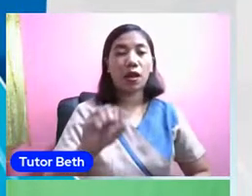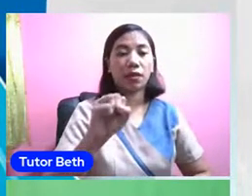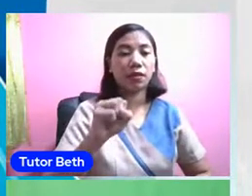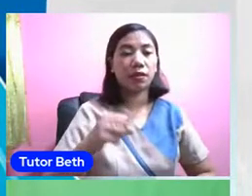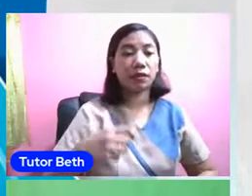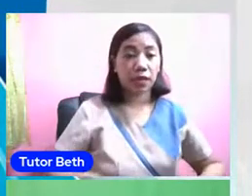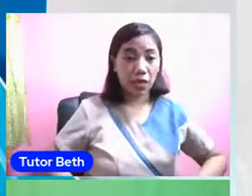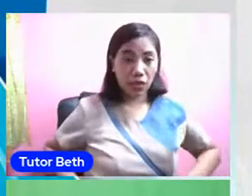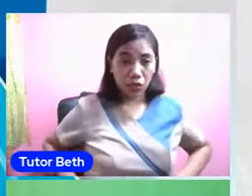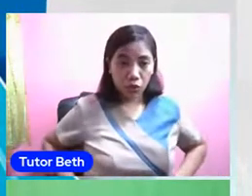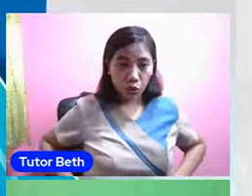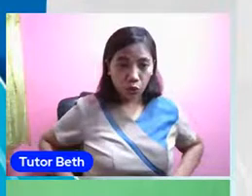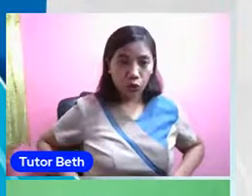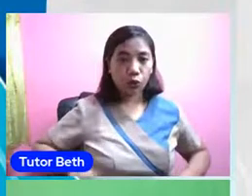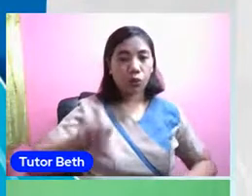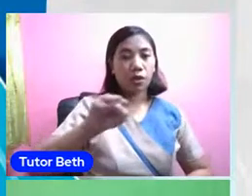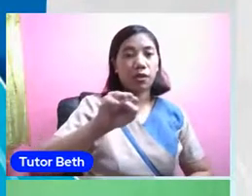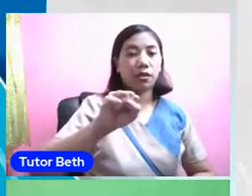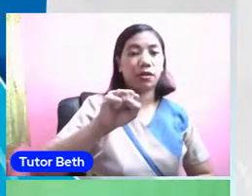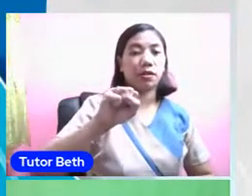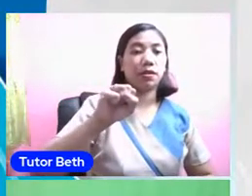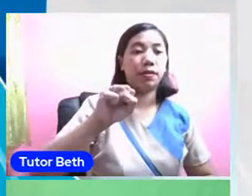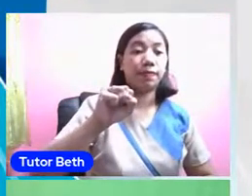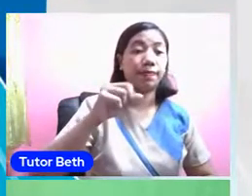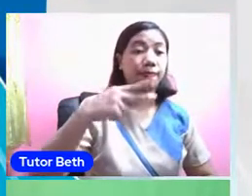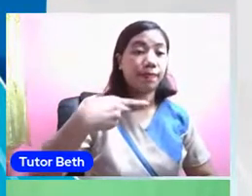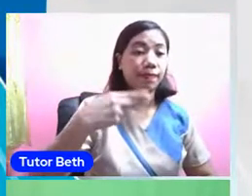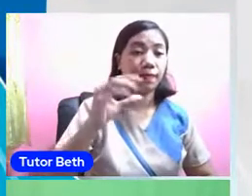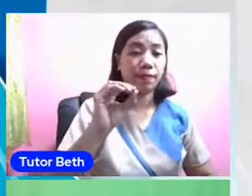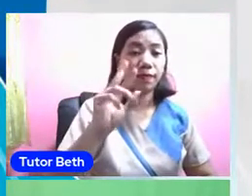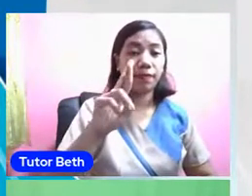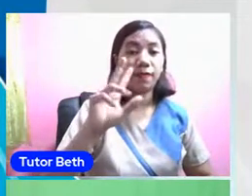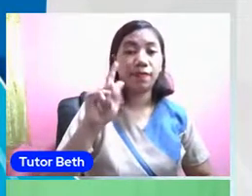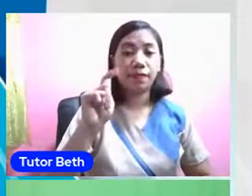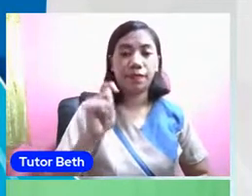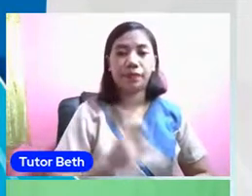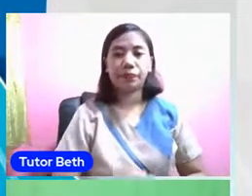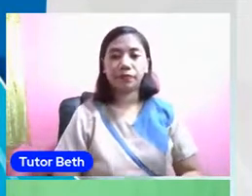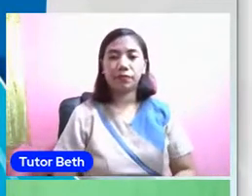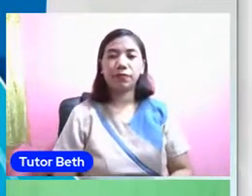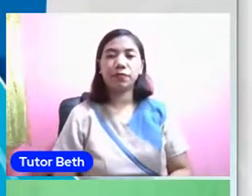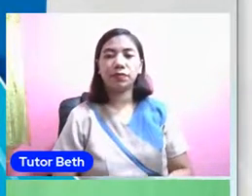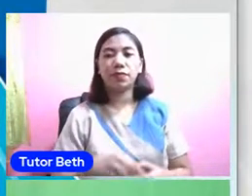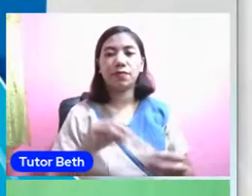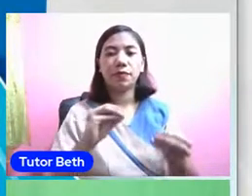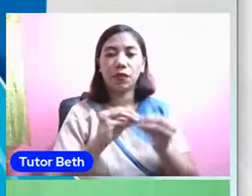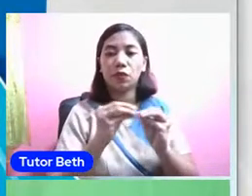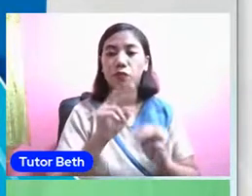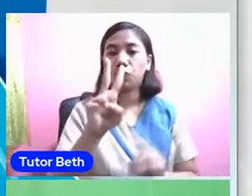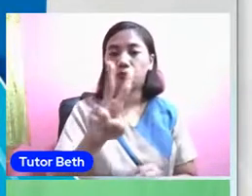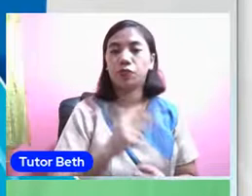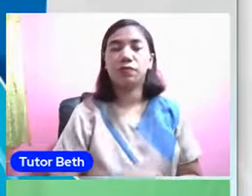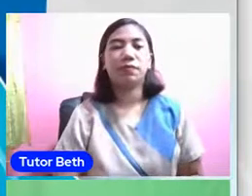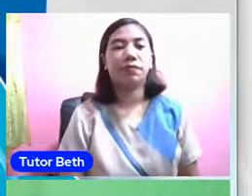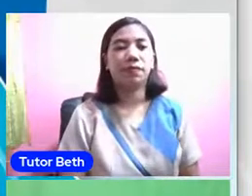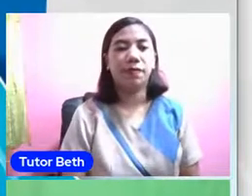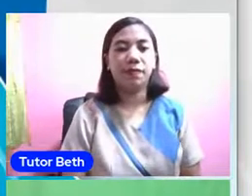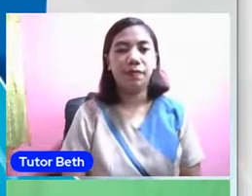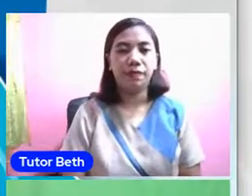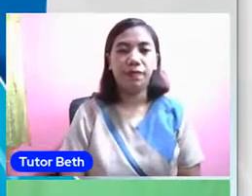Okay nga, itype nyo sa chat box ano yung mga tamang sagot. Sa number two, ilagay nyo muna yung number two.